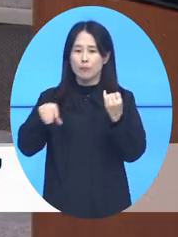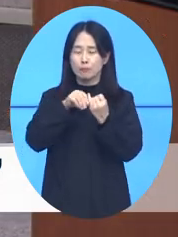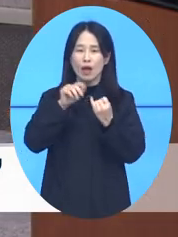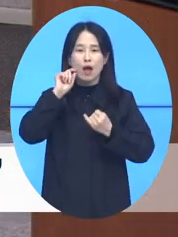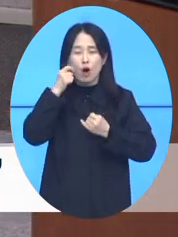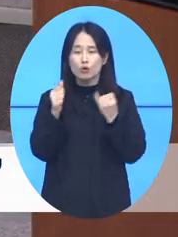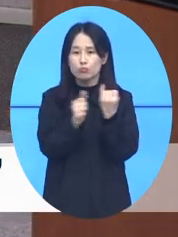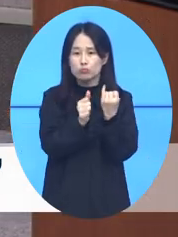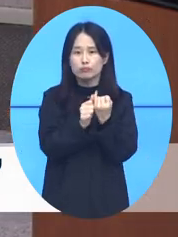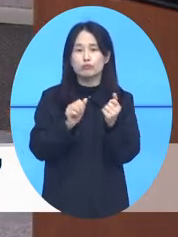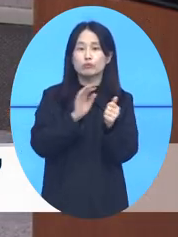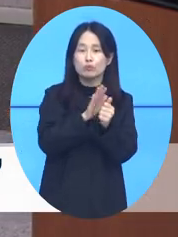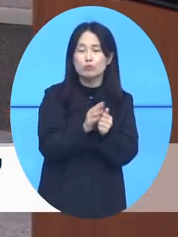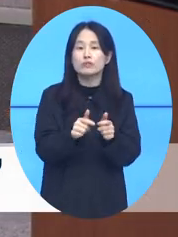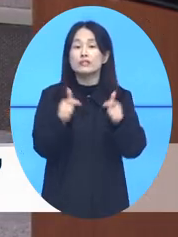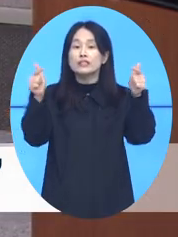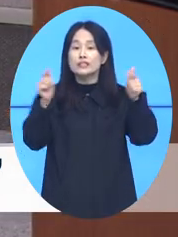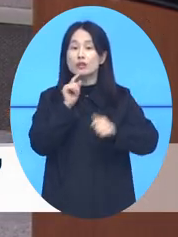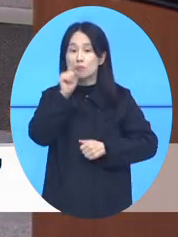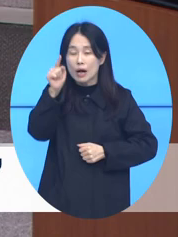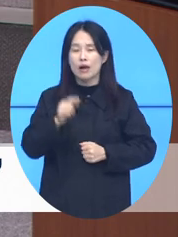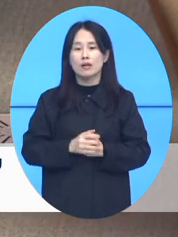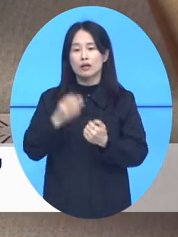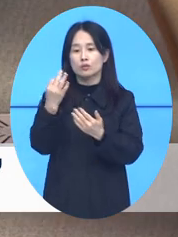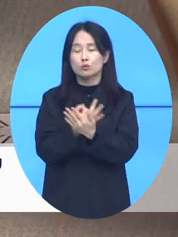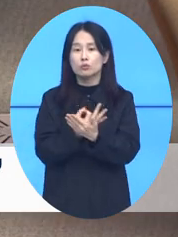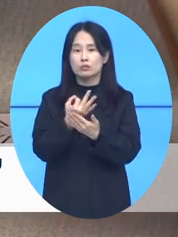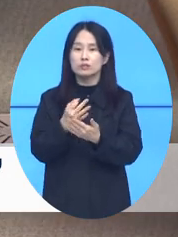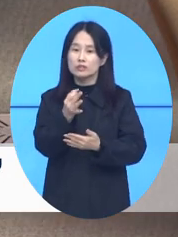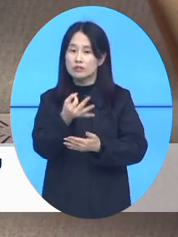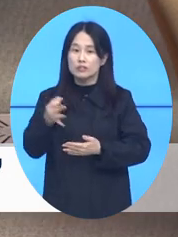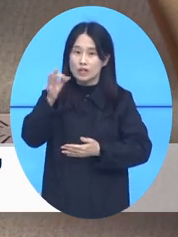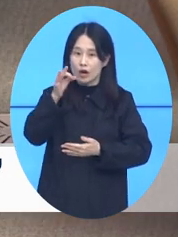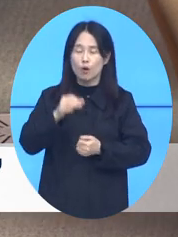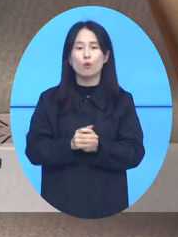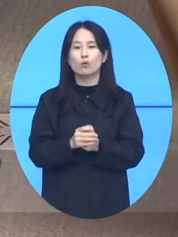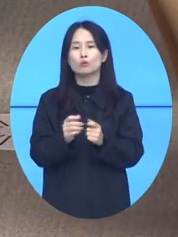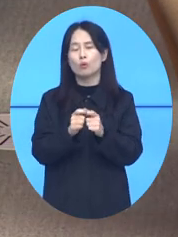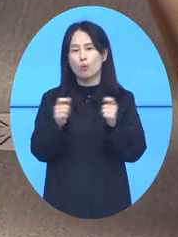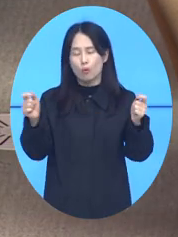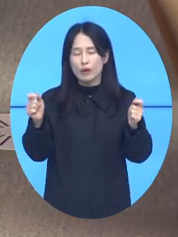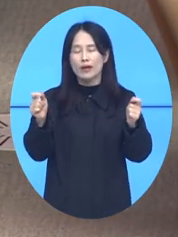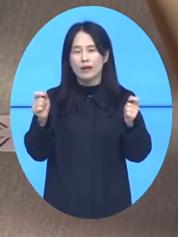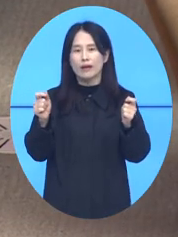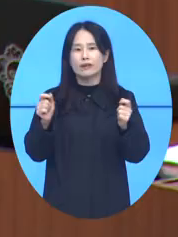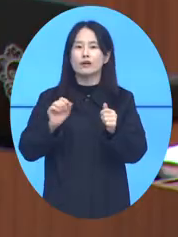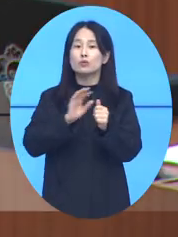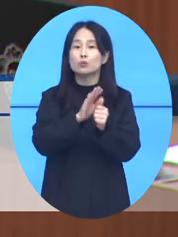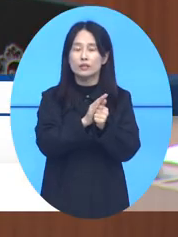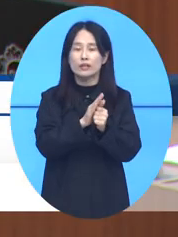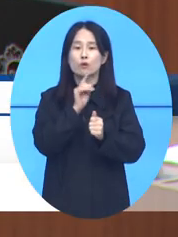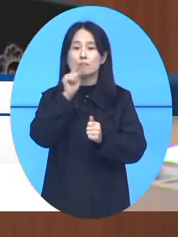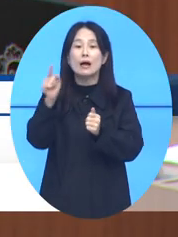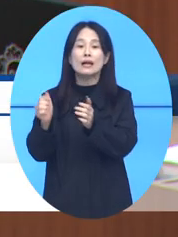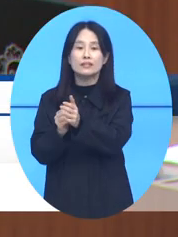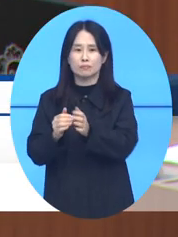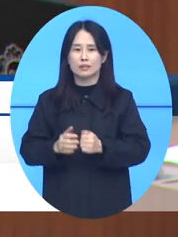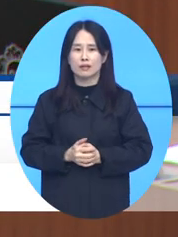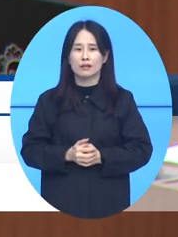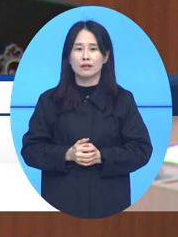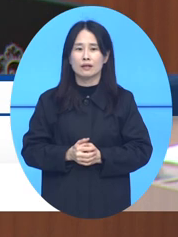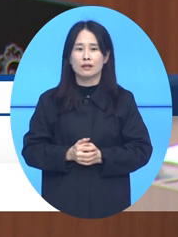확대하겠다며 소득 제한은 상향하거나 장기적으로 없애는 것에 대해서 인식을 같이 한다고 답했습니다. 난임